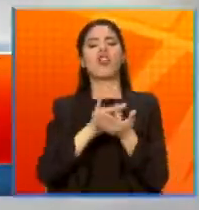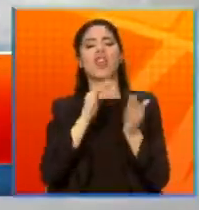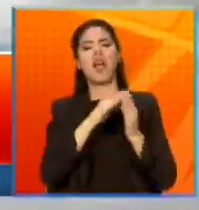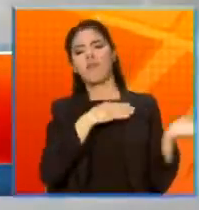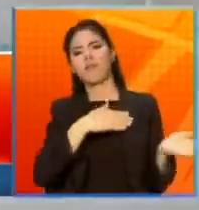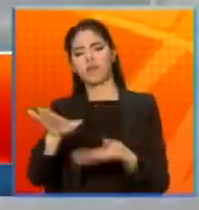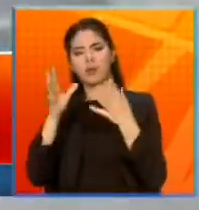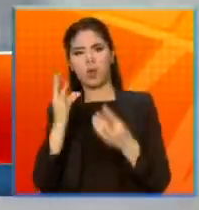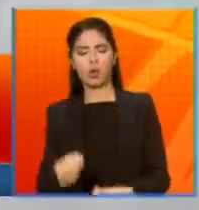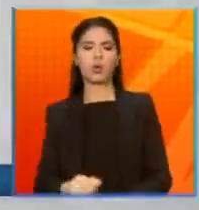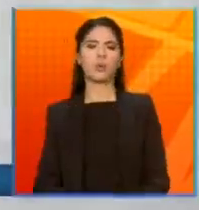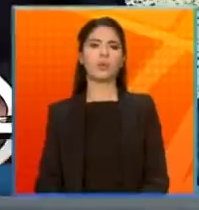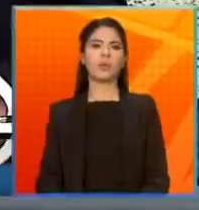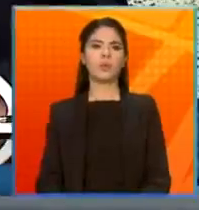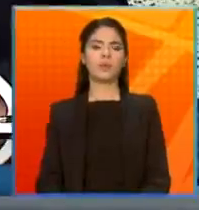gönderildi.